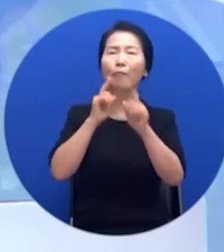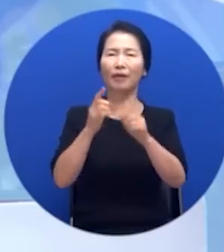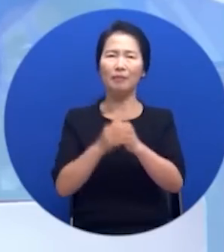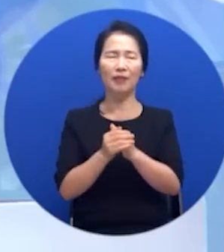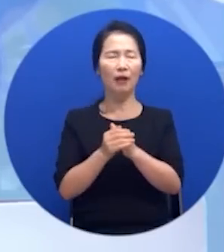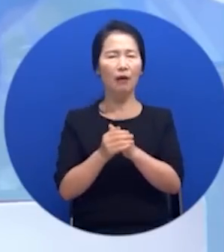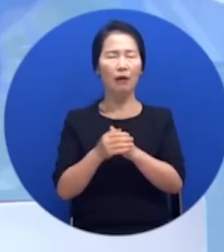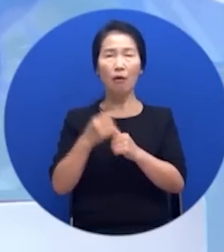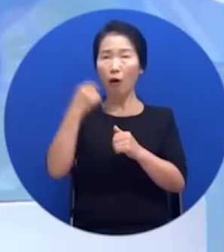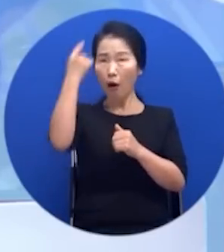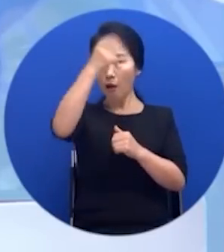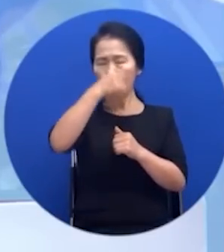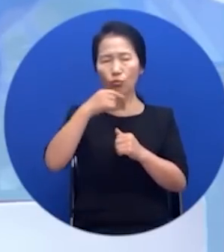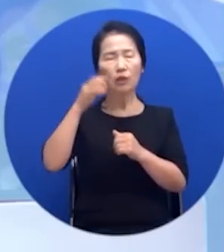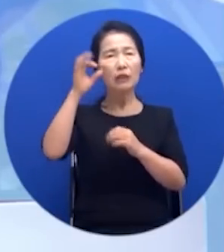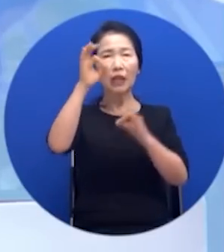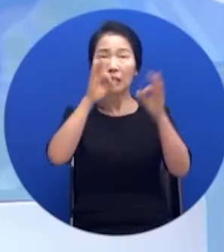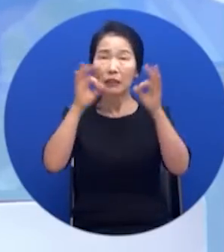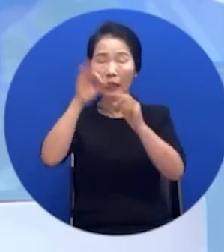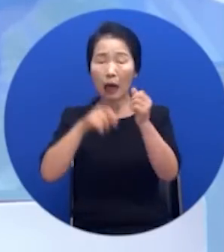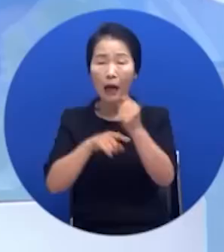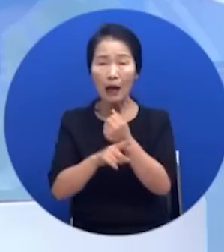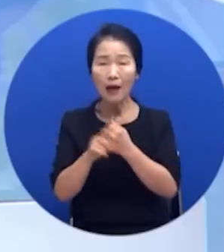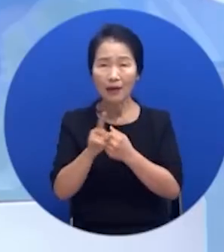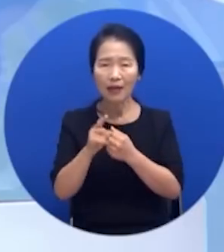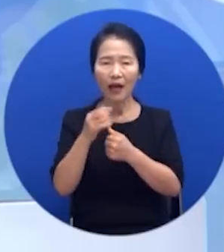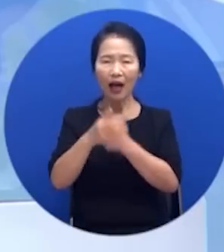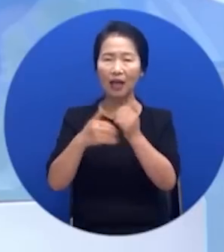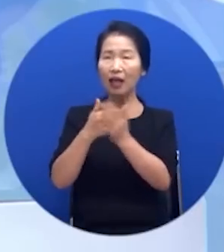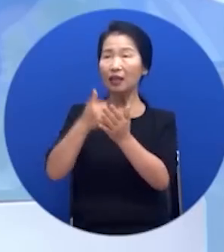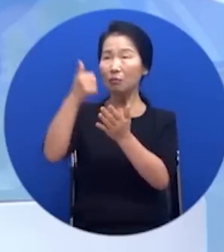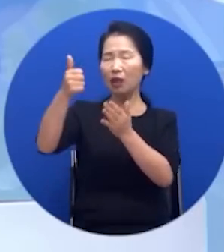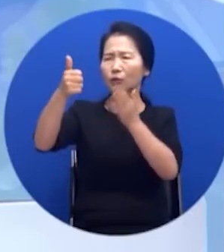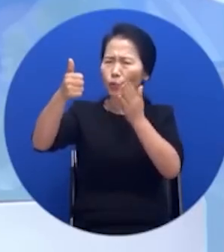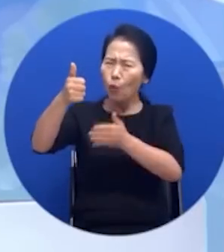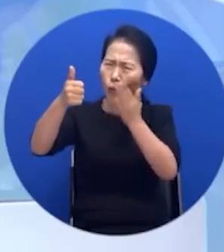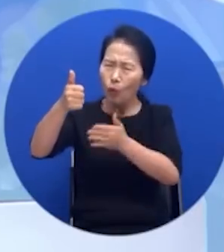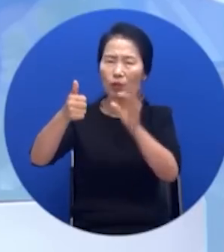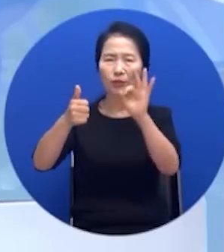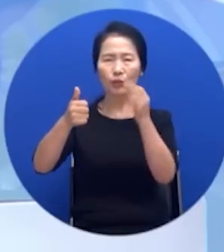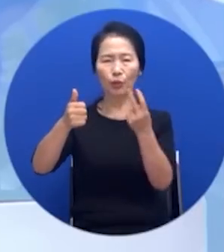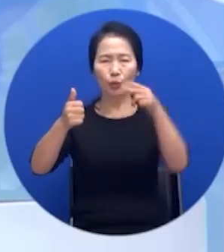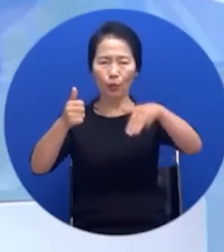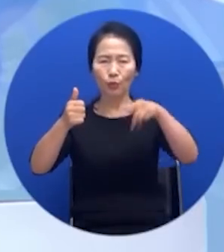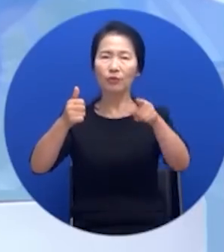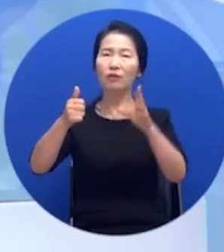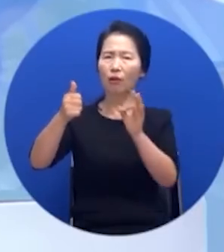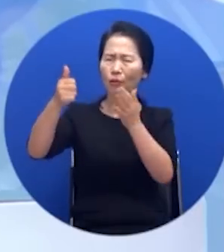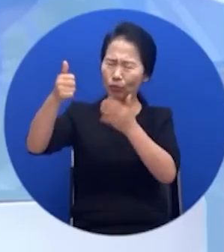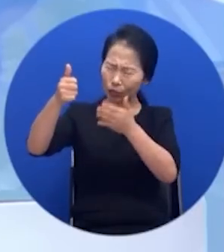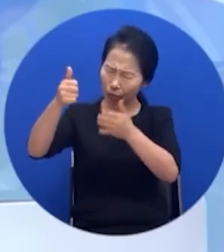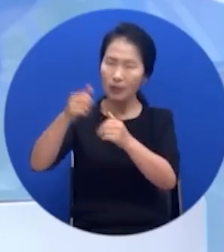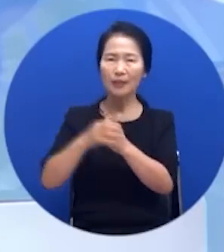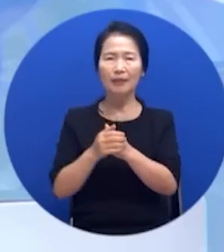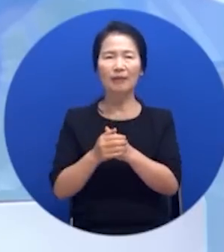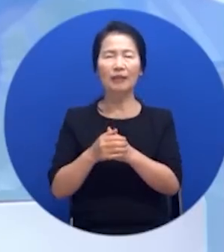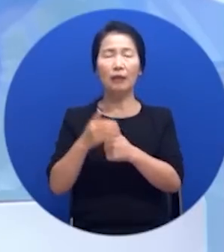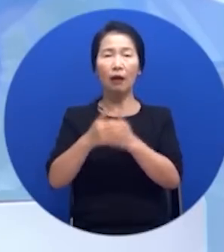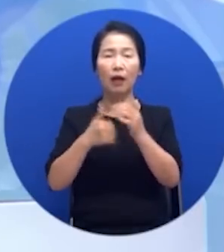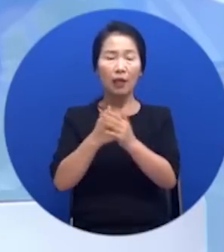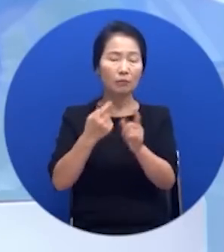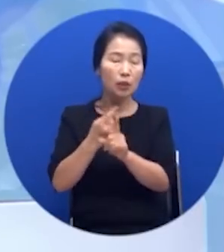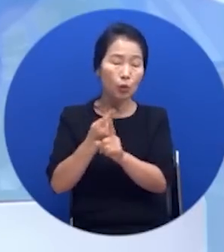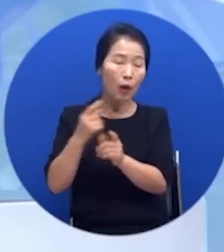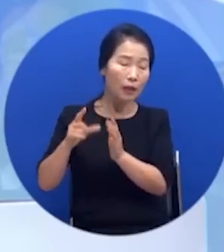얼굴을 찾는다 라고 하는 이 말은 하나님께 요청한다 라는 말이죠. 그러니까 하나님은 이 땅을 치료하실 때에